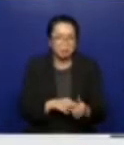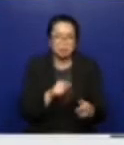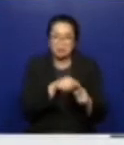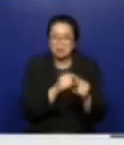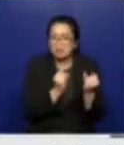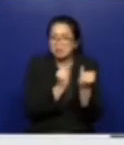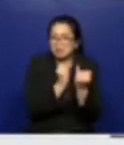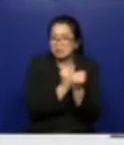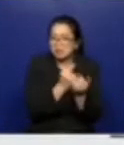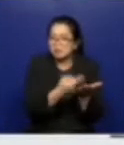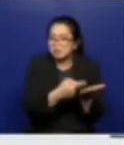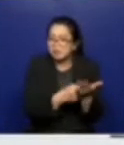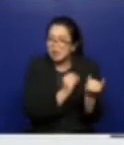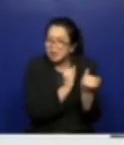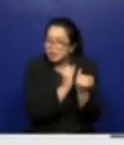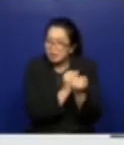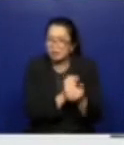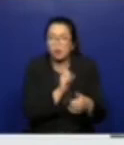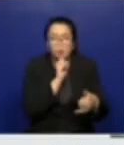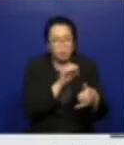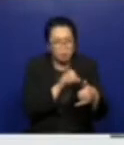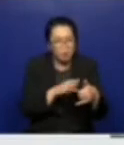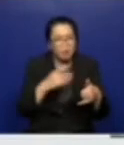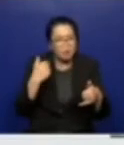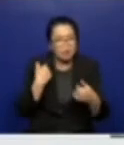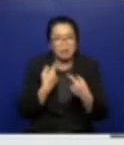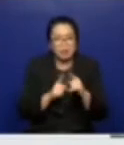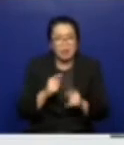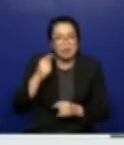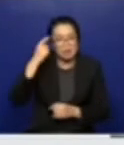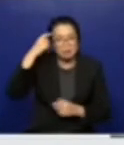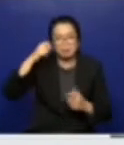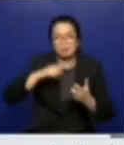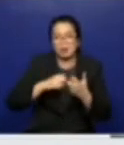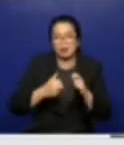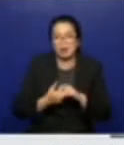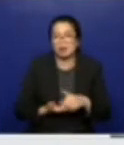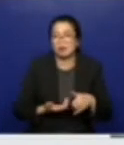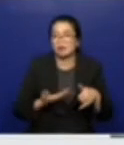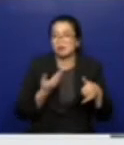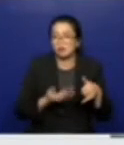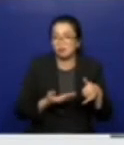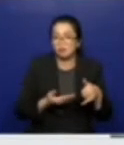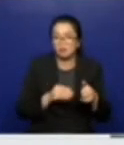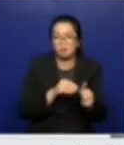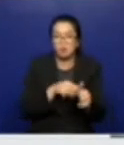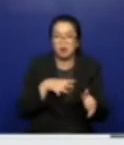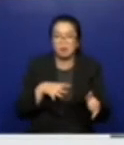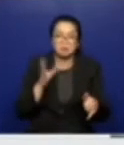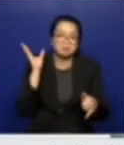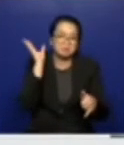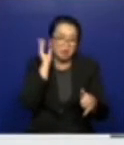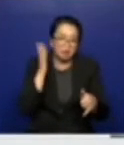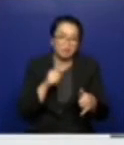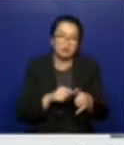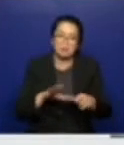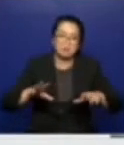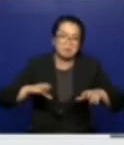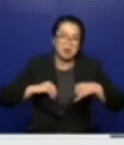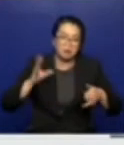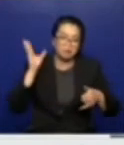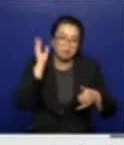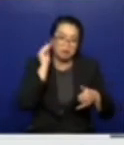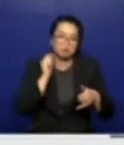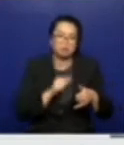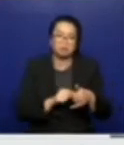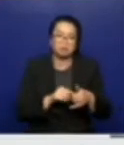ขอคำปรึกษาเขาก็น่าจะต้องบอกท่านเหมือนกันแต่ผมว่าปัญหาเนี่ยมันอยู่ที่ผู้นำปัญหาอยู่ที่ผู้นำรัฐบาล